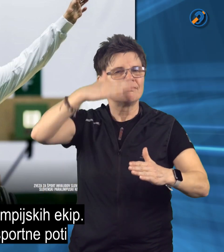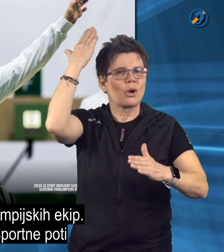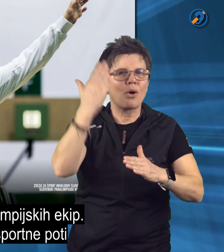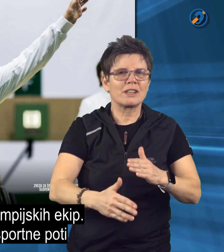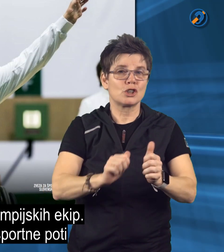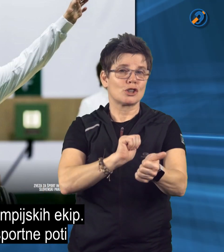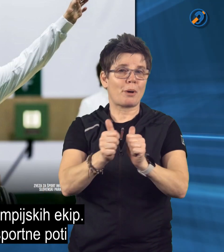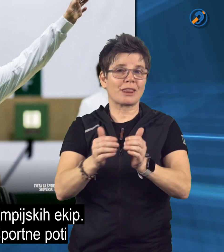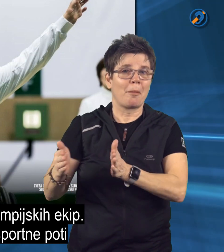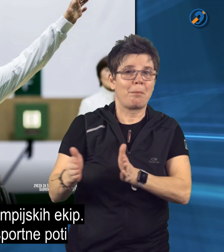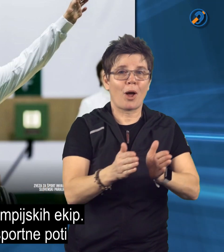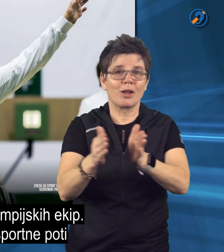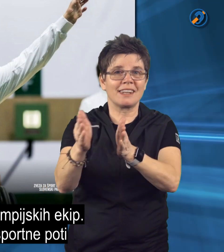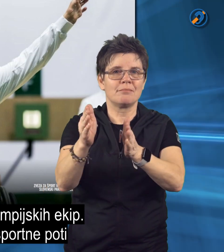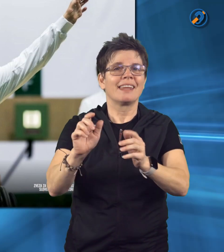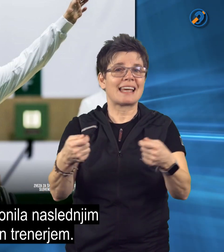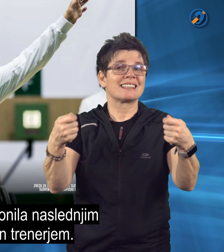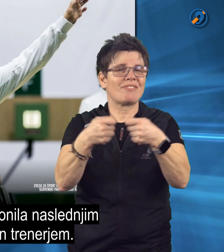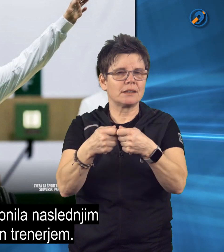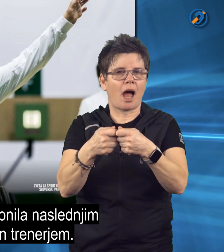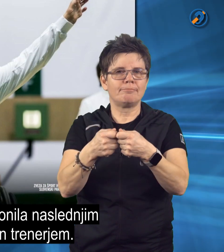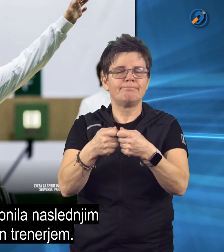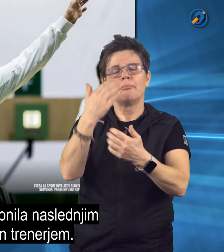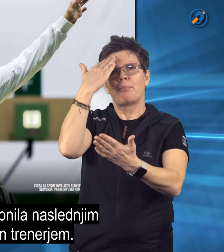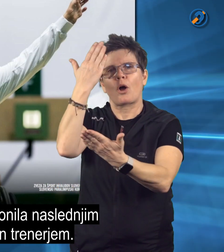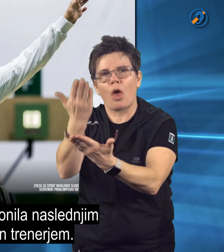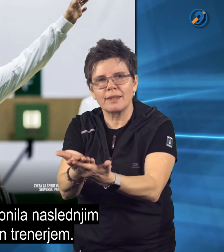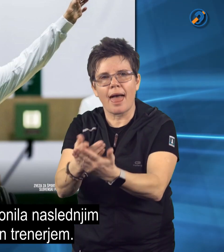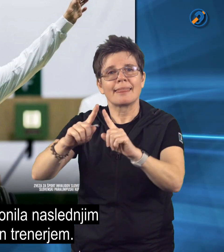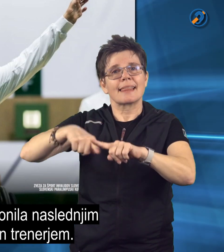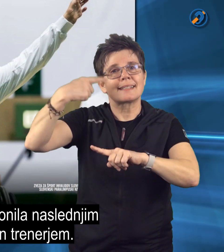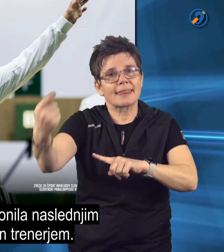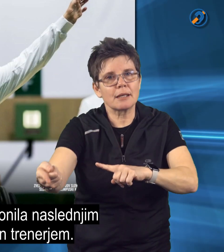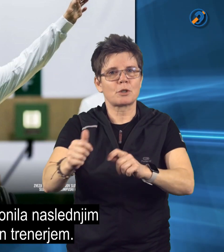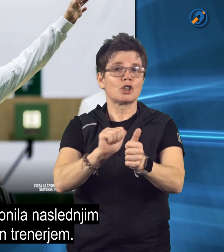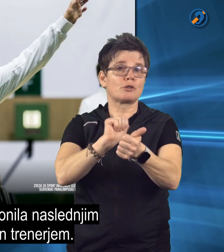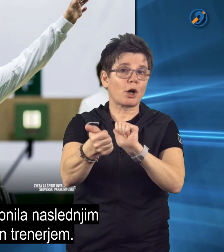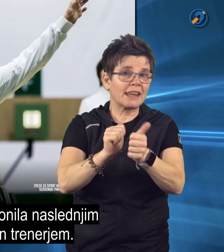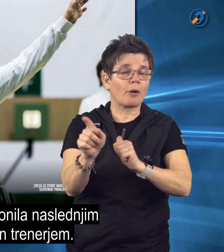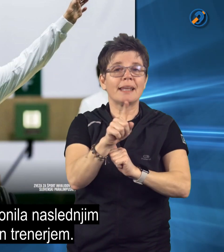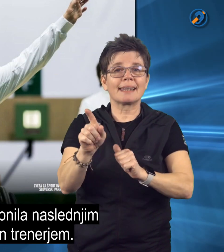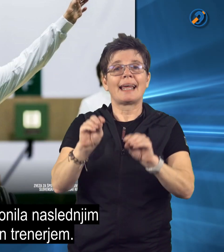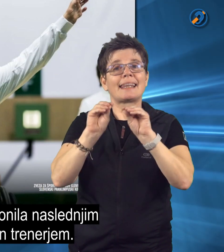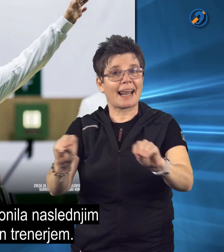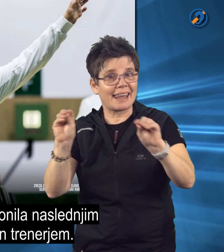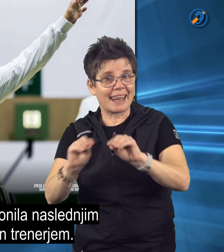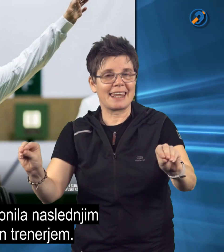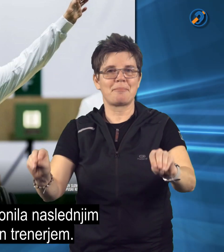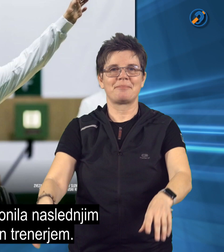Ob koncu športne poti se je zveza poklonila naslednjim športnikom in trenerjem.